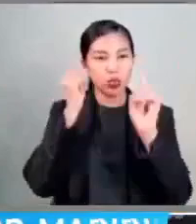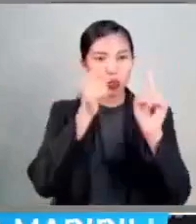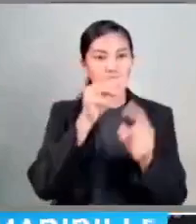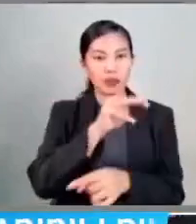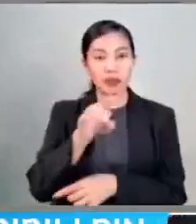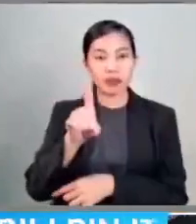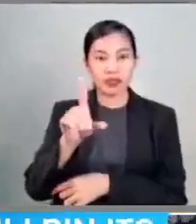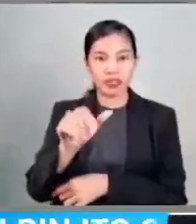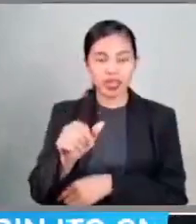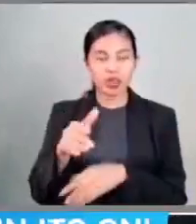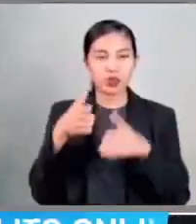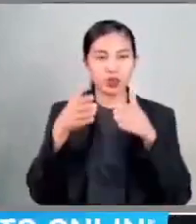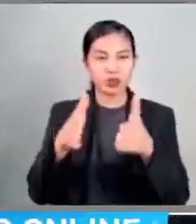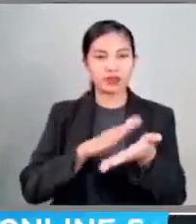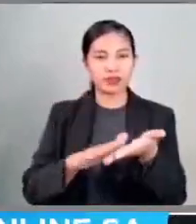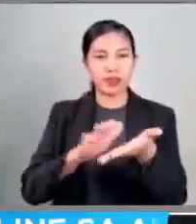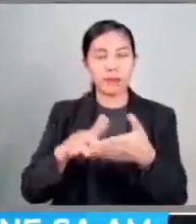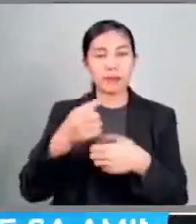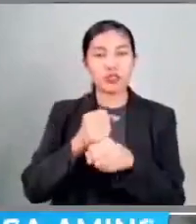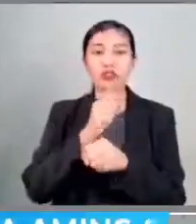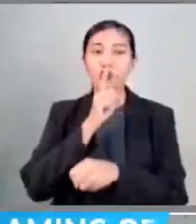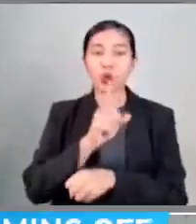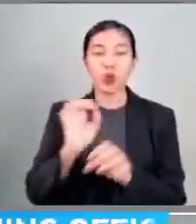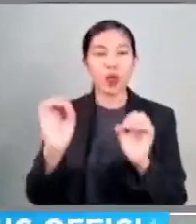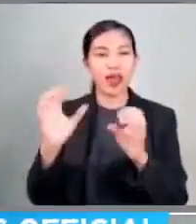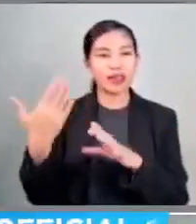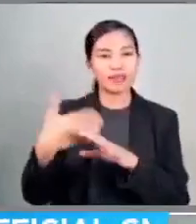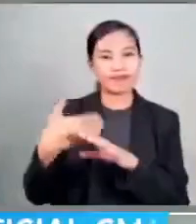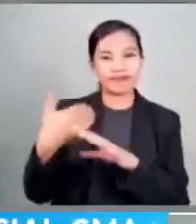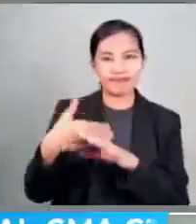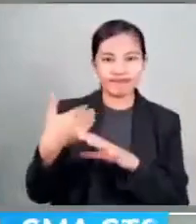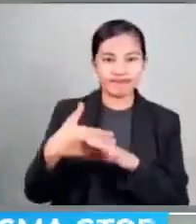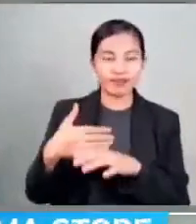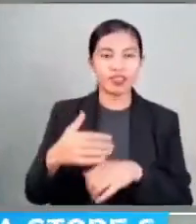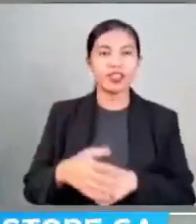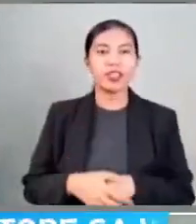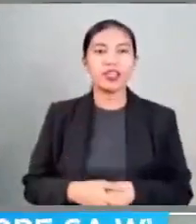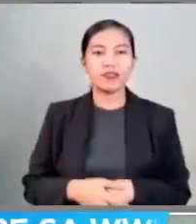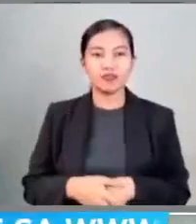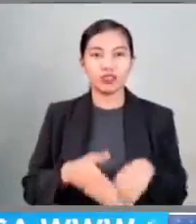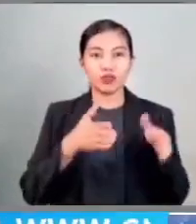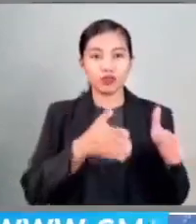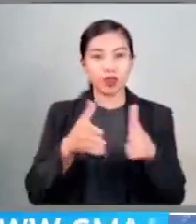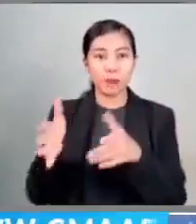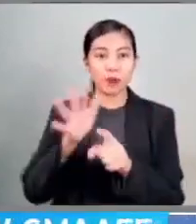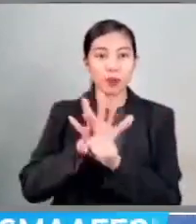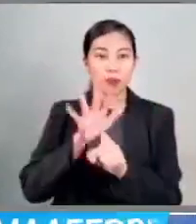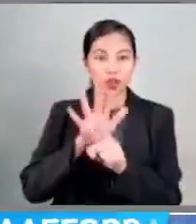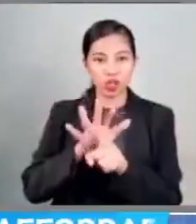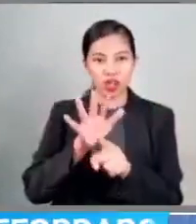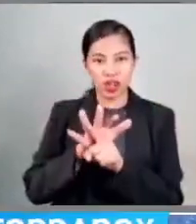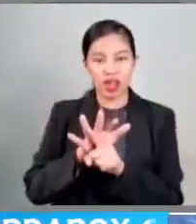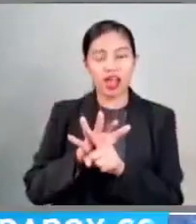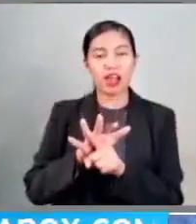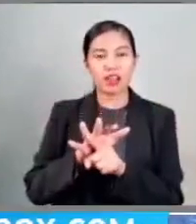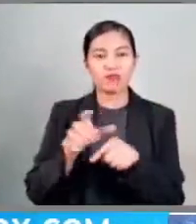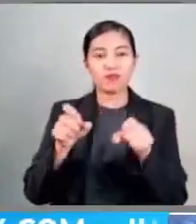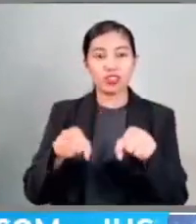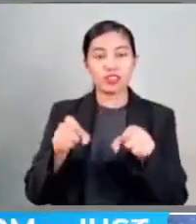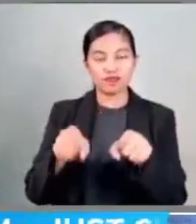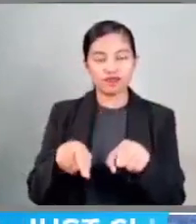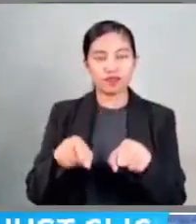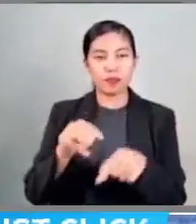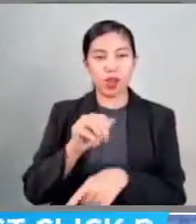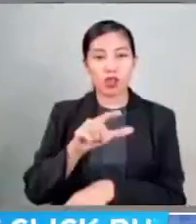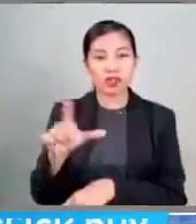wala nakambalang o mga perwisyo sa kalsada at bangketa sa mga tanyag na pamilihan sa Maynila. Ang target kanina, ang mga Paskuhan